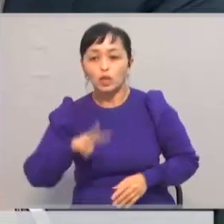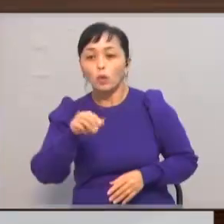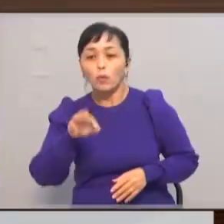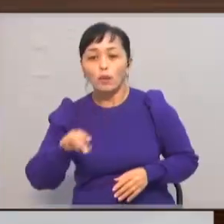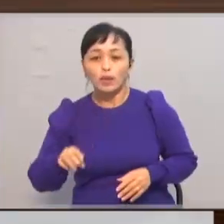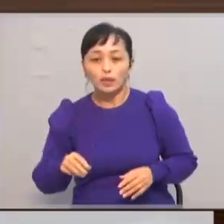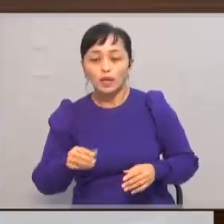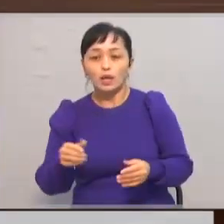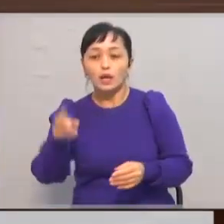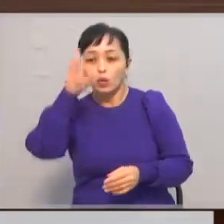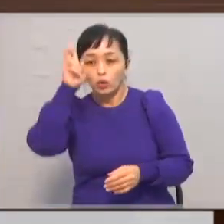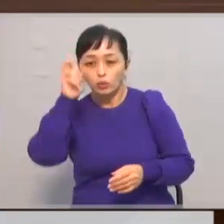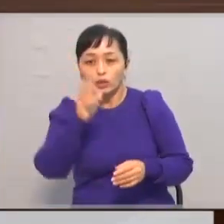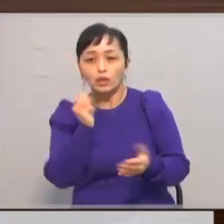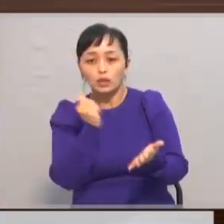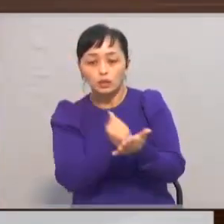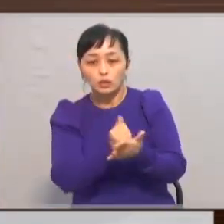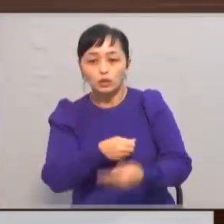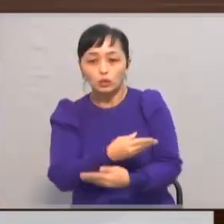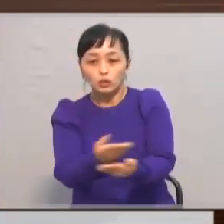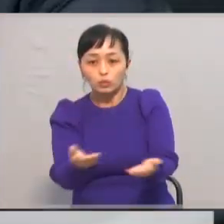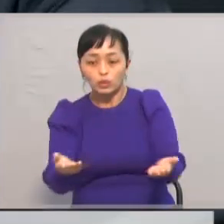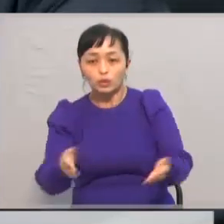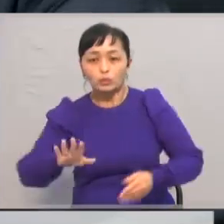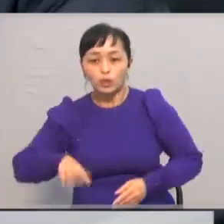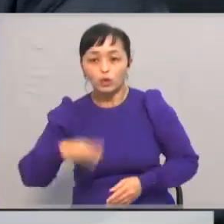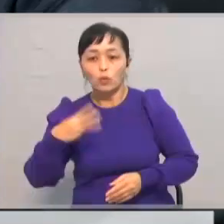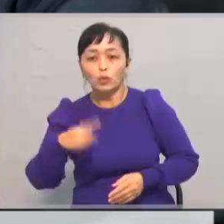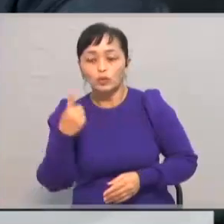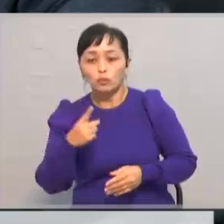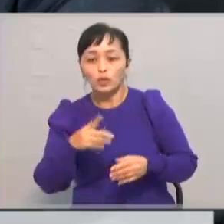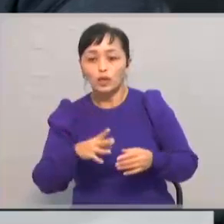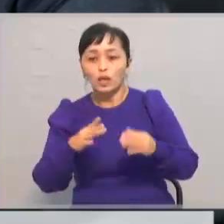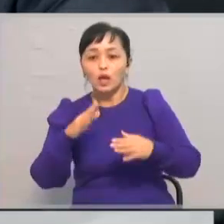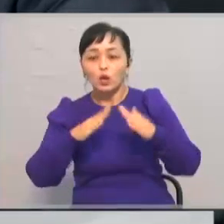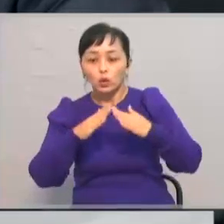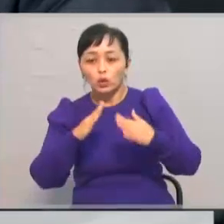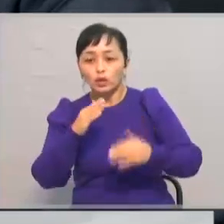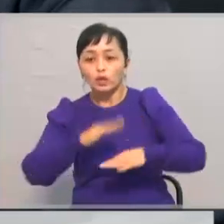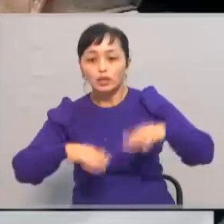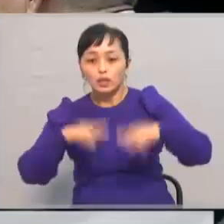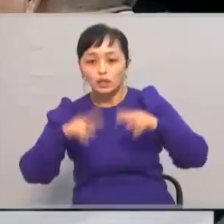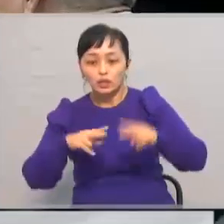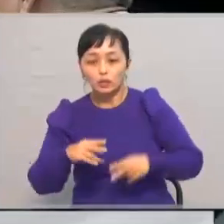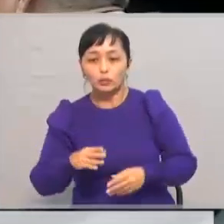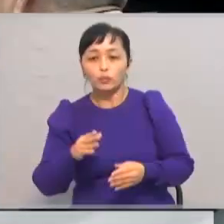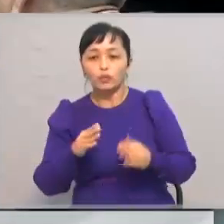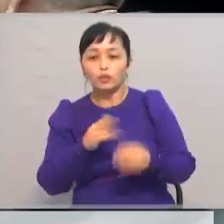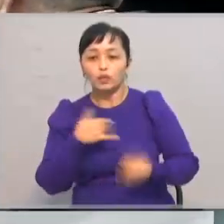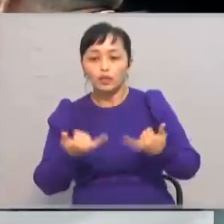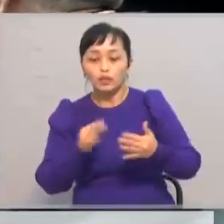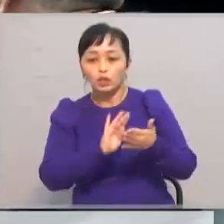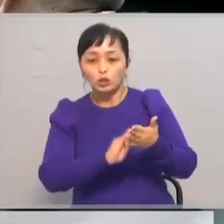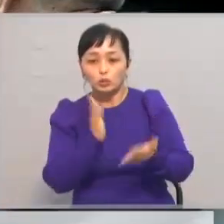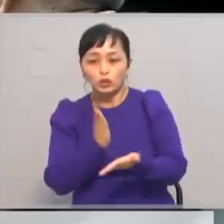үкіметтің бекітуіне жіберіледі. Осы орайда құрылыс ауқымы анықталып, 31 миллион шаршы метр тұрғын үй салу көзделіп отыр. Мамандардың сөзінше шаһардың қазіргі